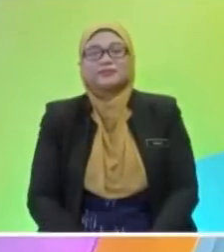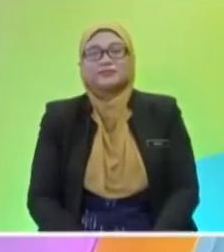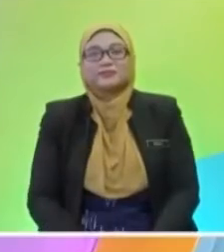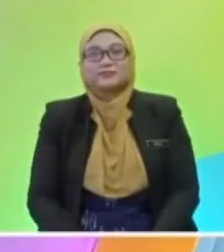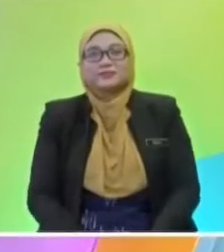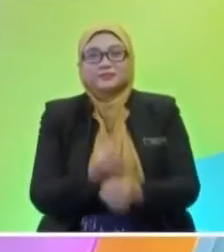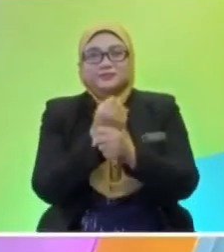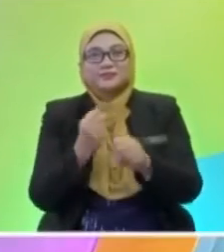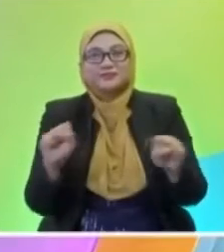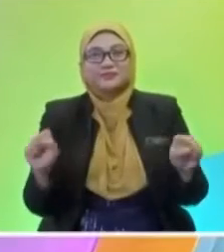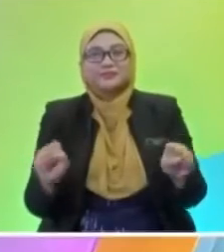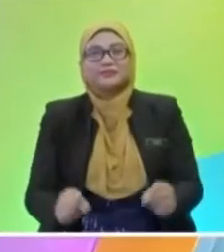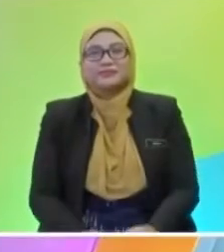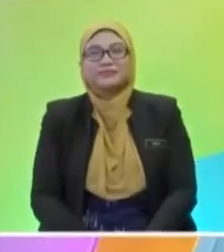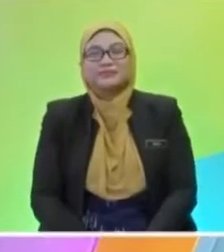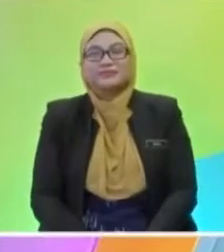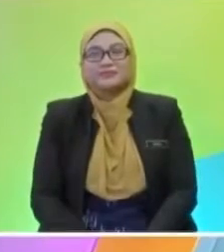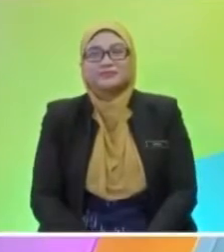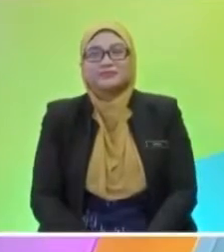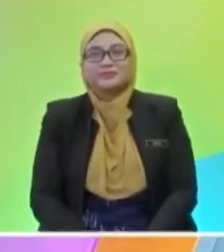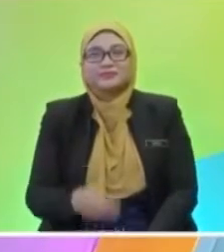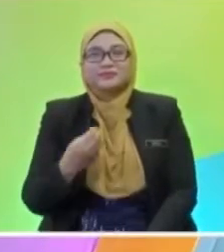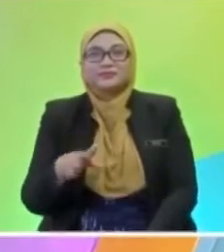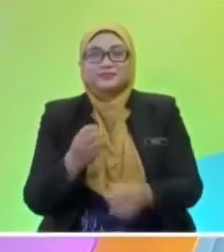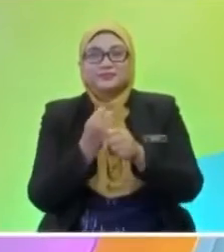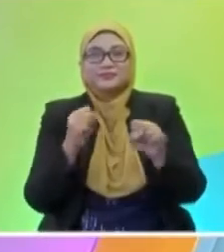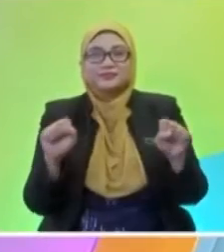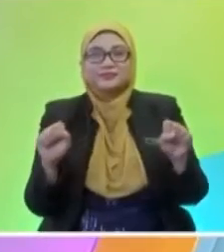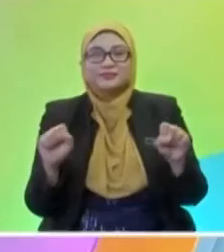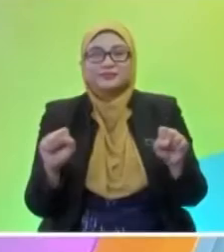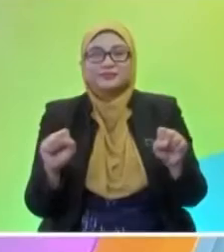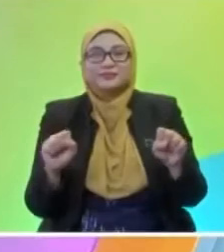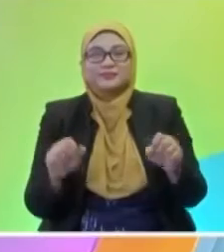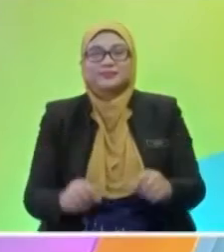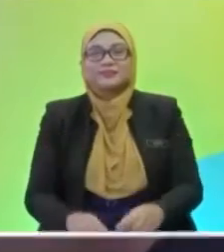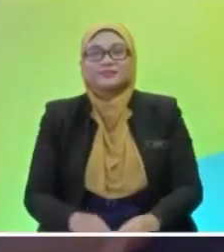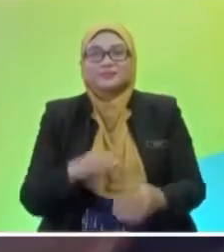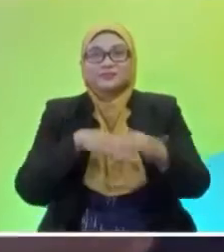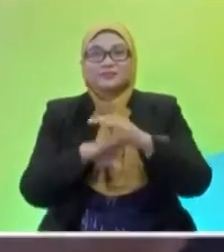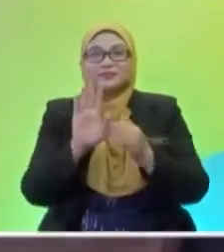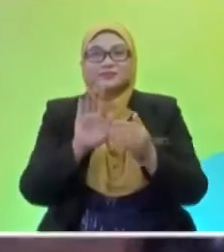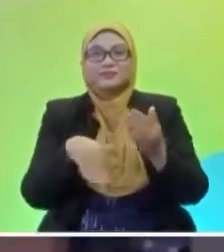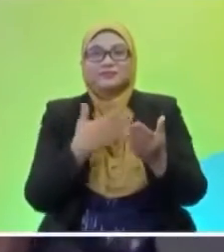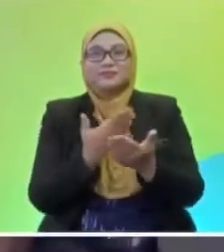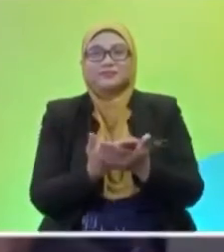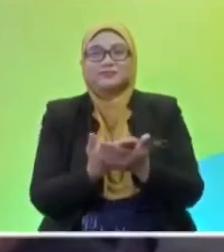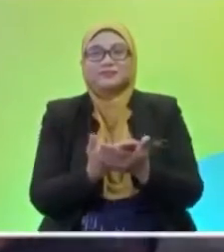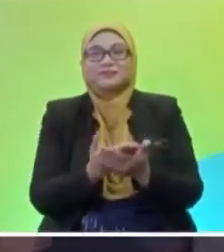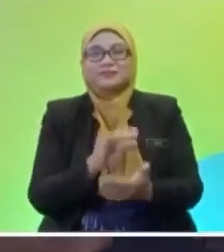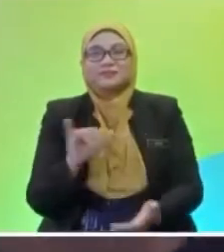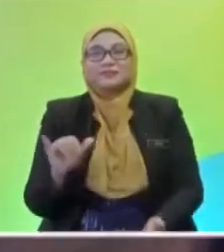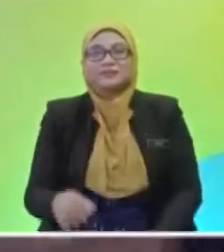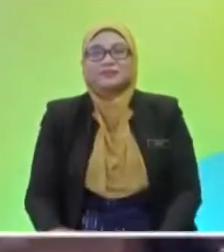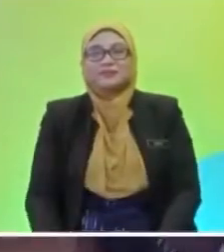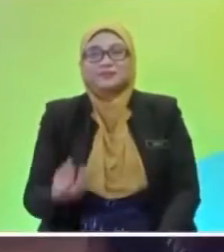Selesai. Wah, Okey. dah nak siap dah tu. Jadi kita dah masukkan ke semuanya. Okey, jadi kita dah masukkan